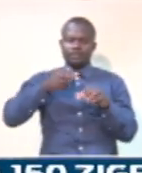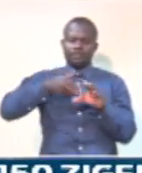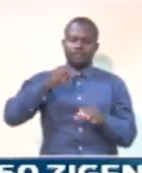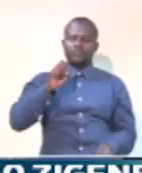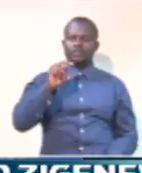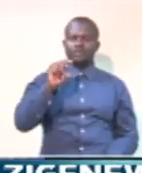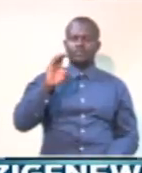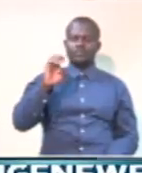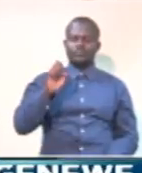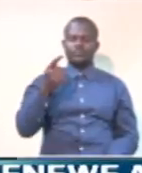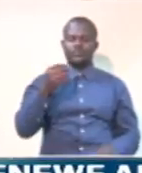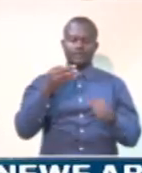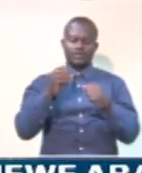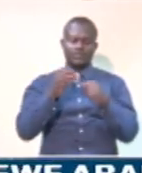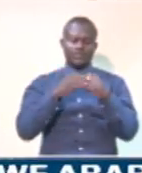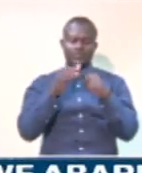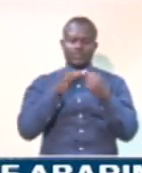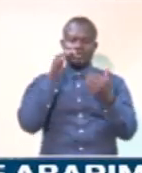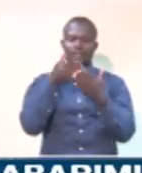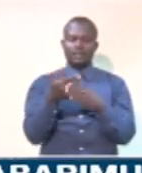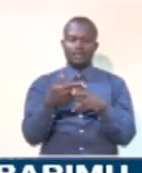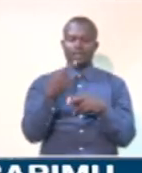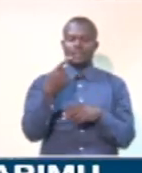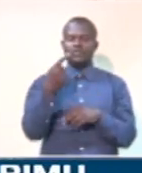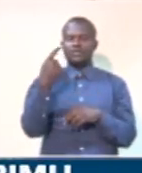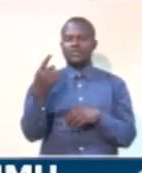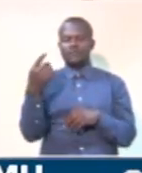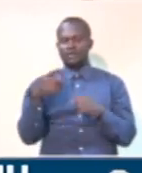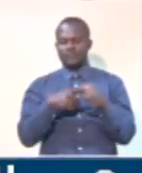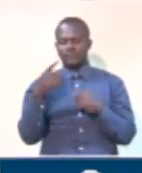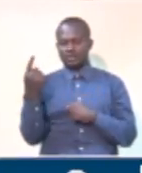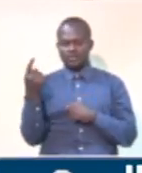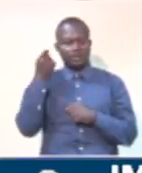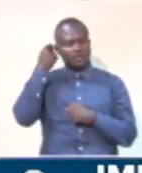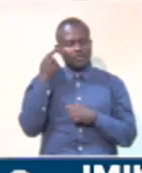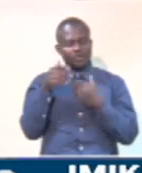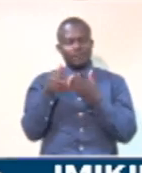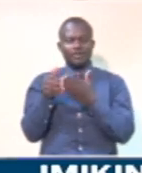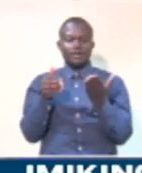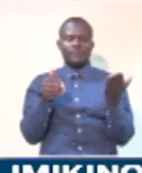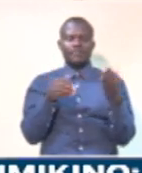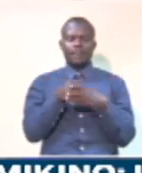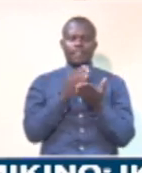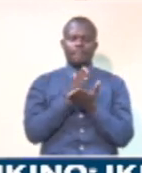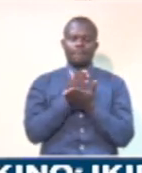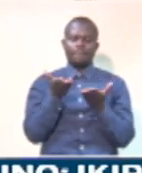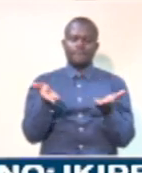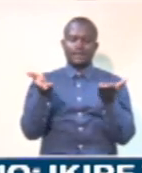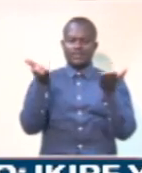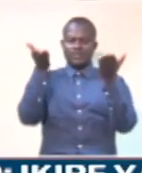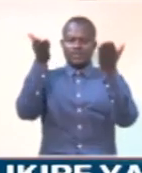ku 1,88 kikiyongera kikajya ku 1,131. So urumva rero mu by'ukuri